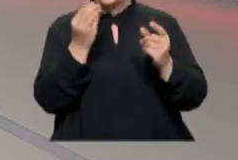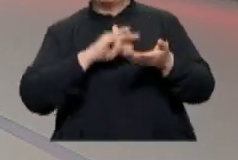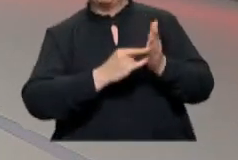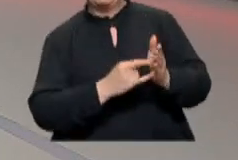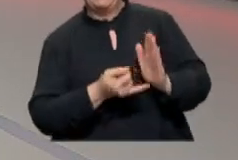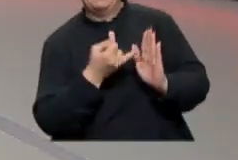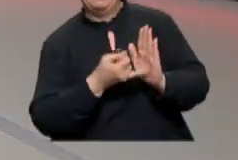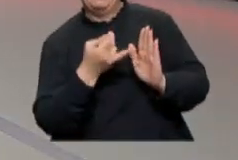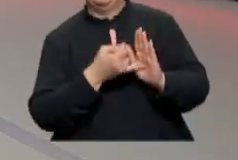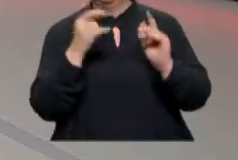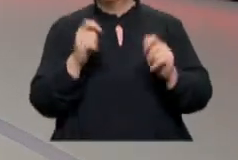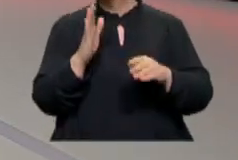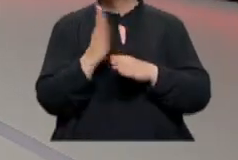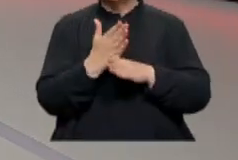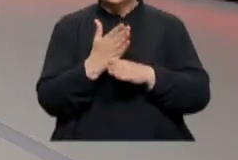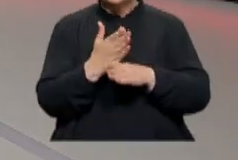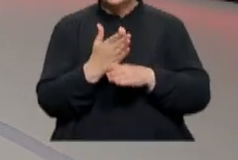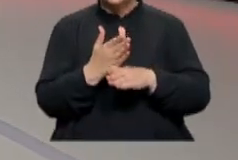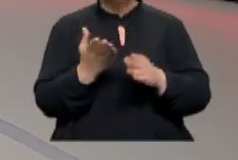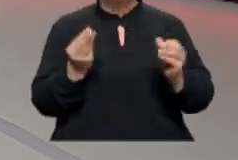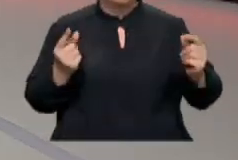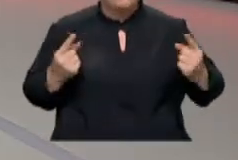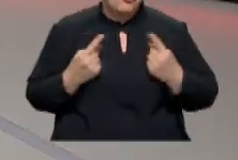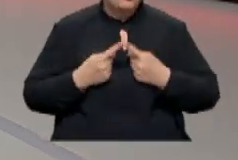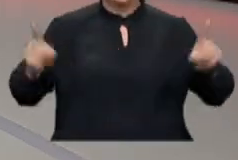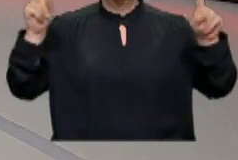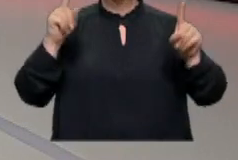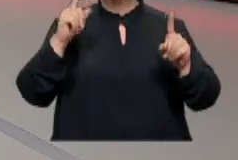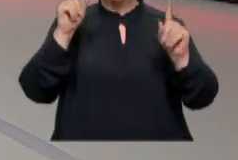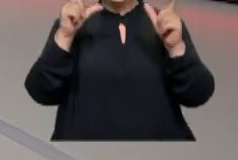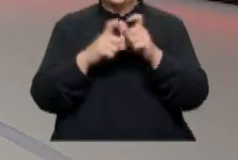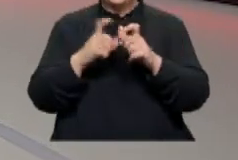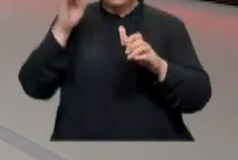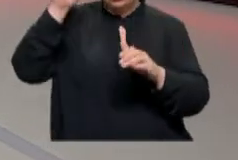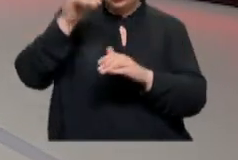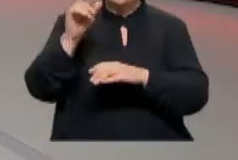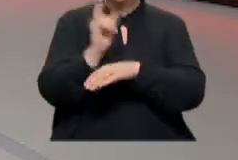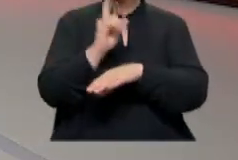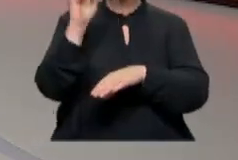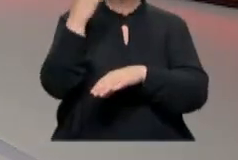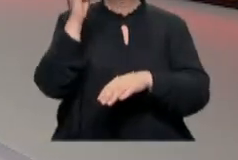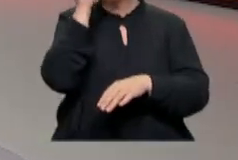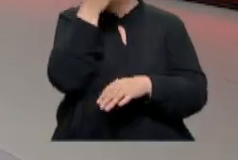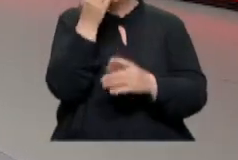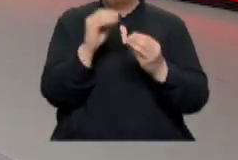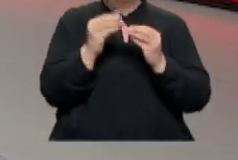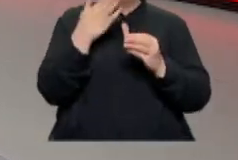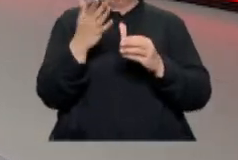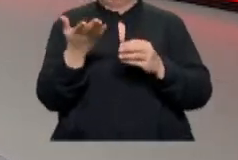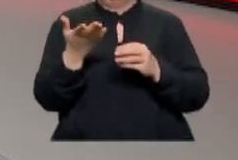geçiniyorlar. Çünkü o zaman bambaşka, çok daha düşük bir ligde bu ülke, yönetilmesi kolay, mesele yok